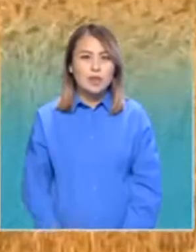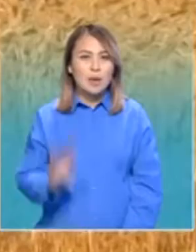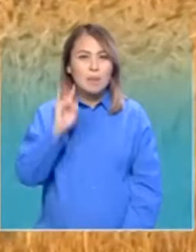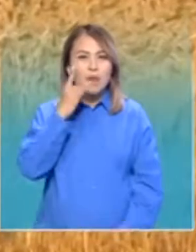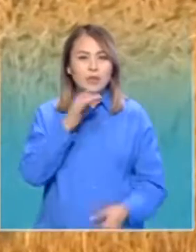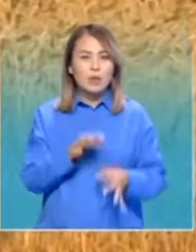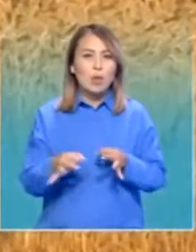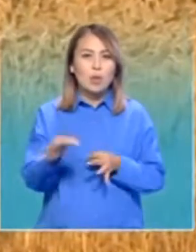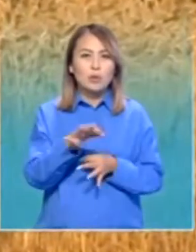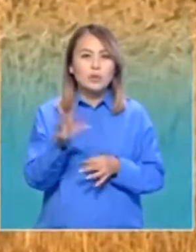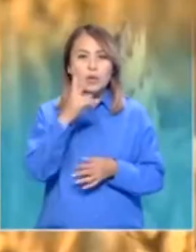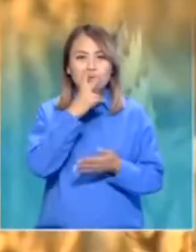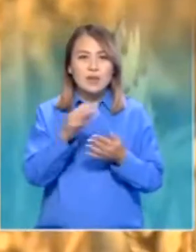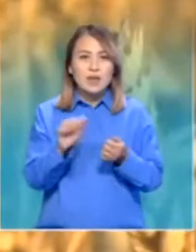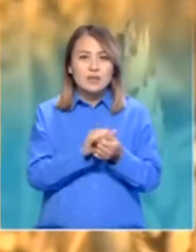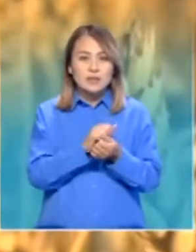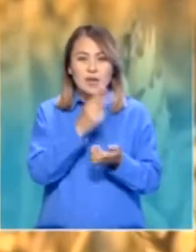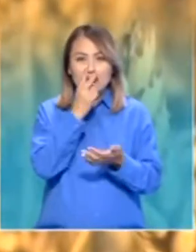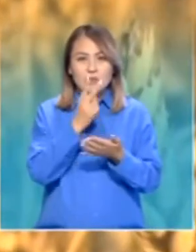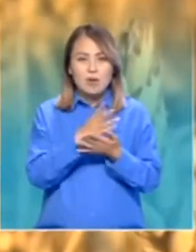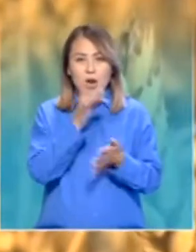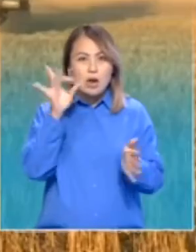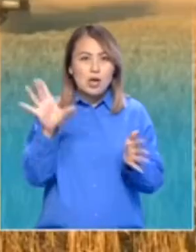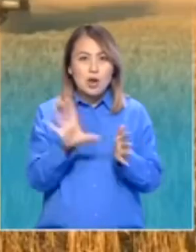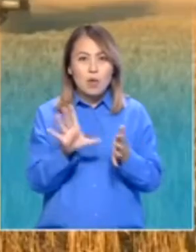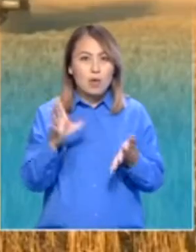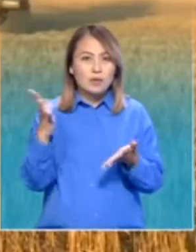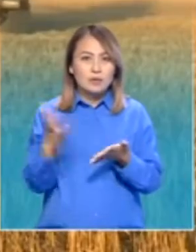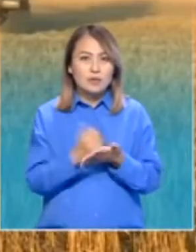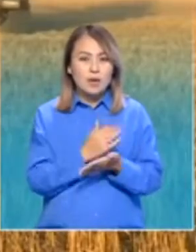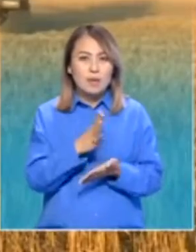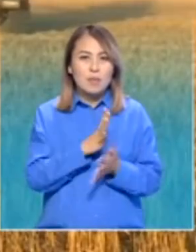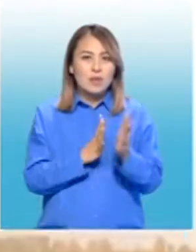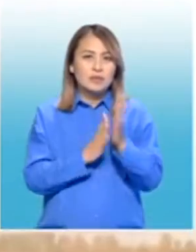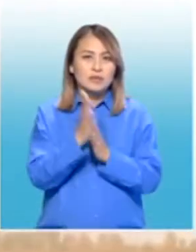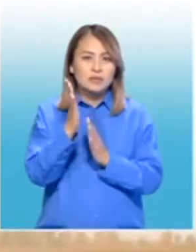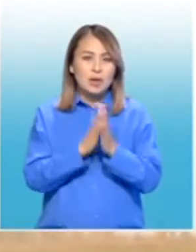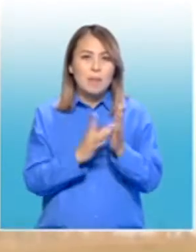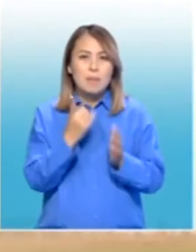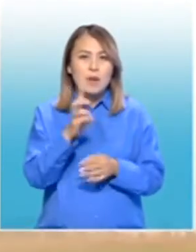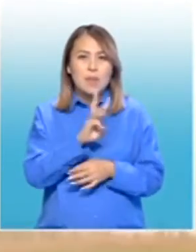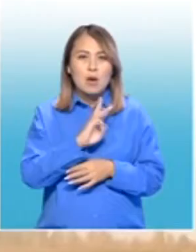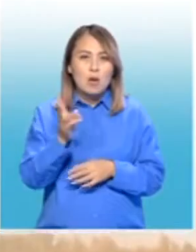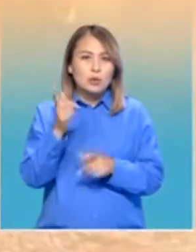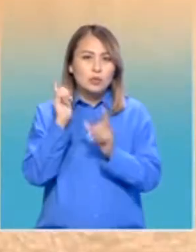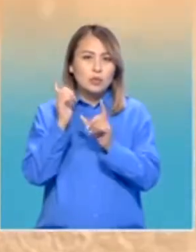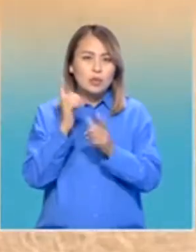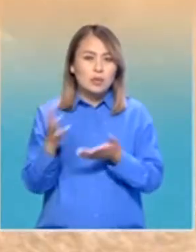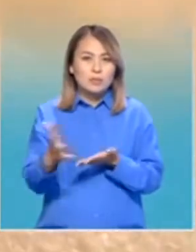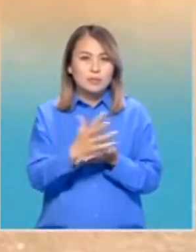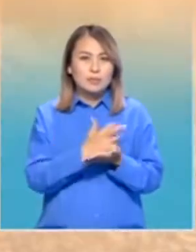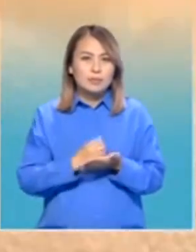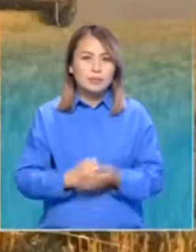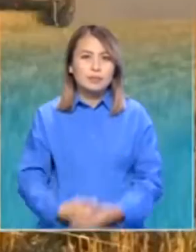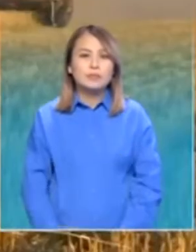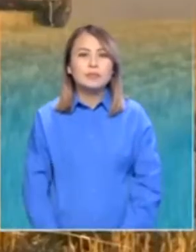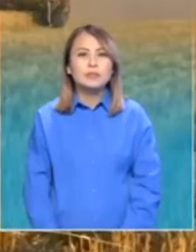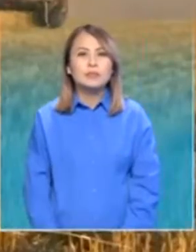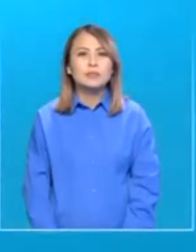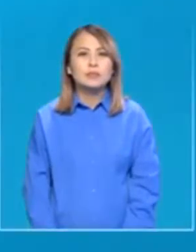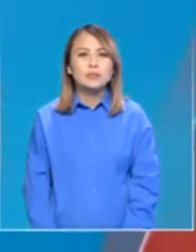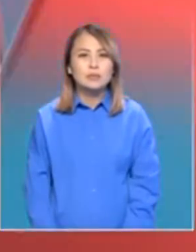Павлодар өңірі қуаңшылыққа қарамастан рекордтық көрсеткішке қол жеткізді. Дихандар 1 миллион тоннадан астам бидайды қамбаға құйды.